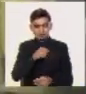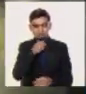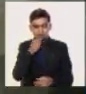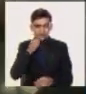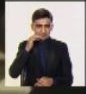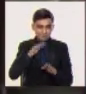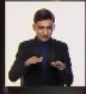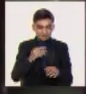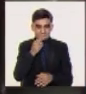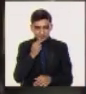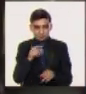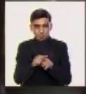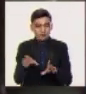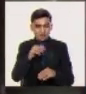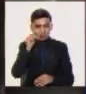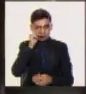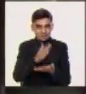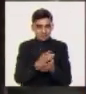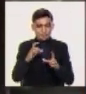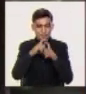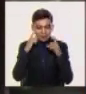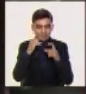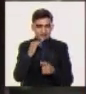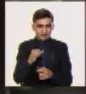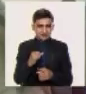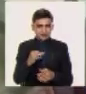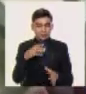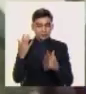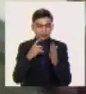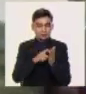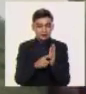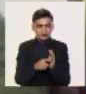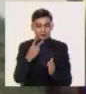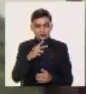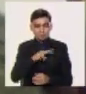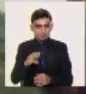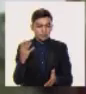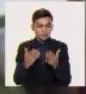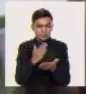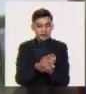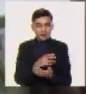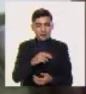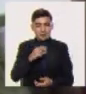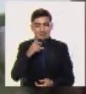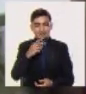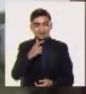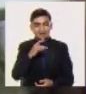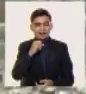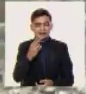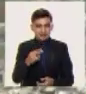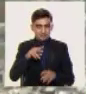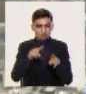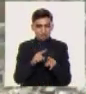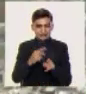посещают школы в обычном формате, соблюдая масочный режим и проветривая классы через каждые 20 минут. В Греции как минимум на